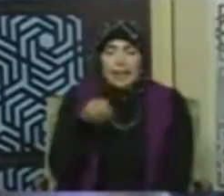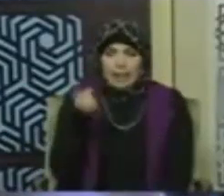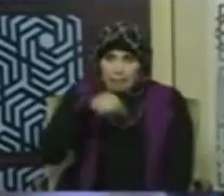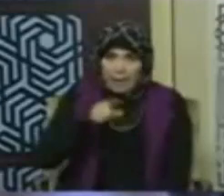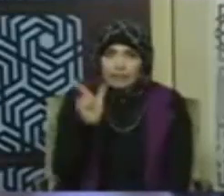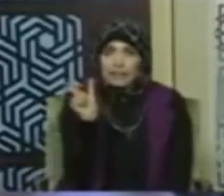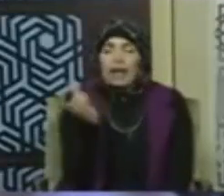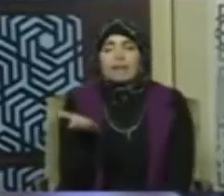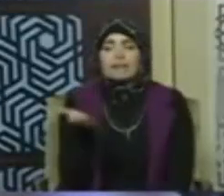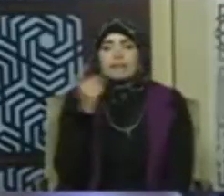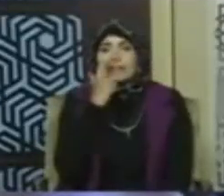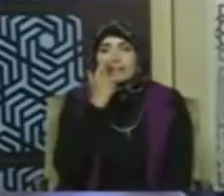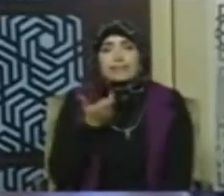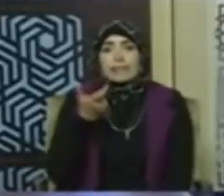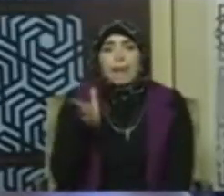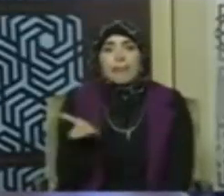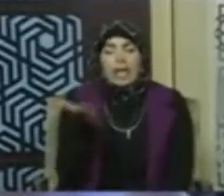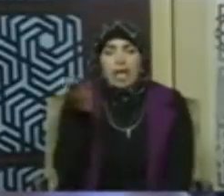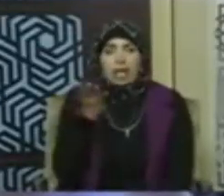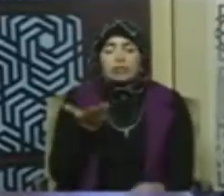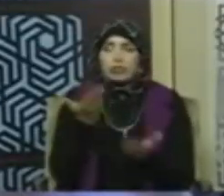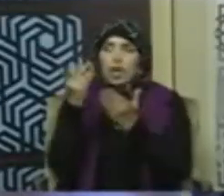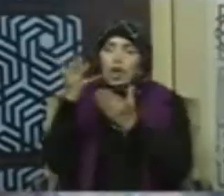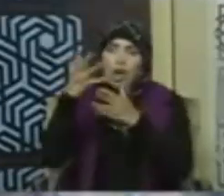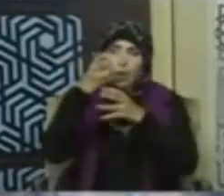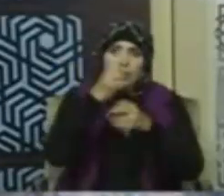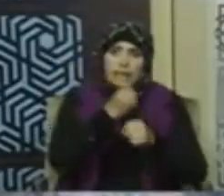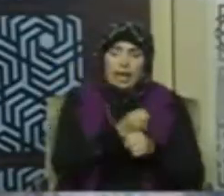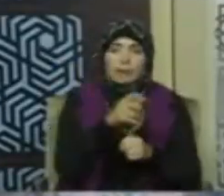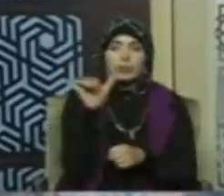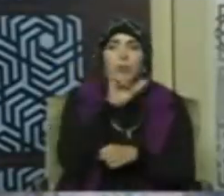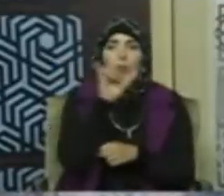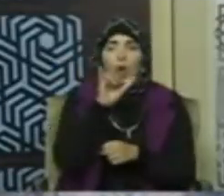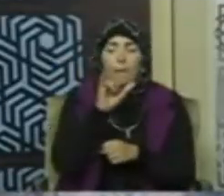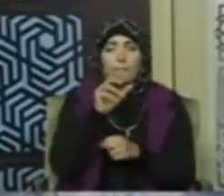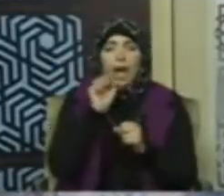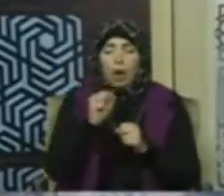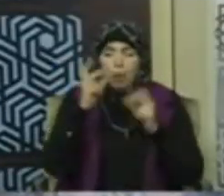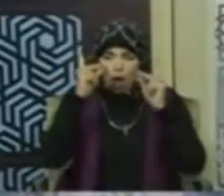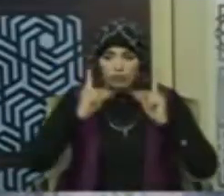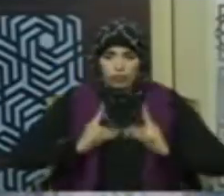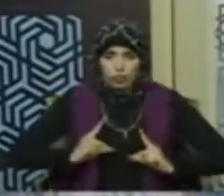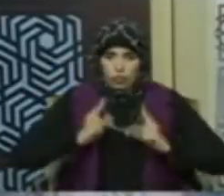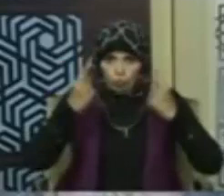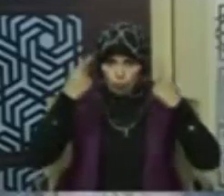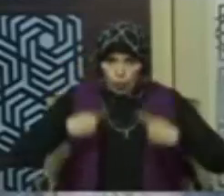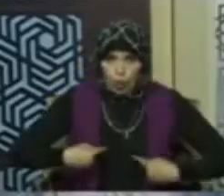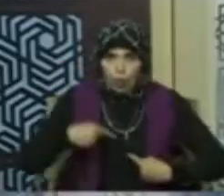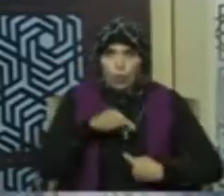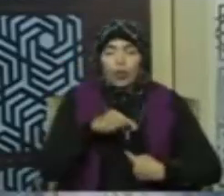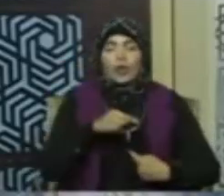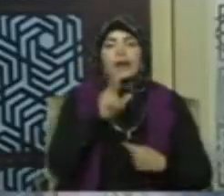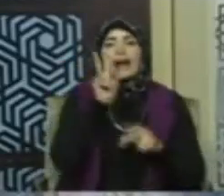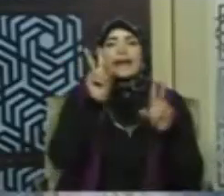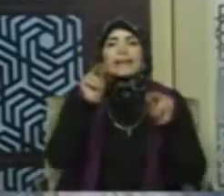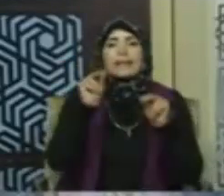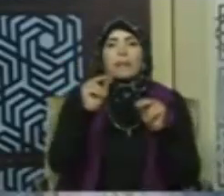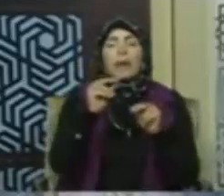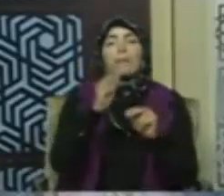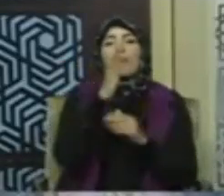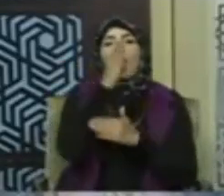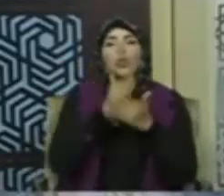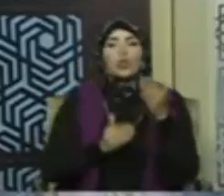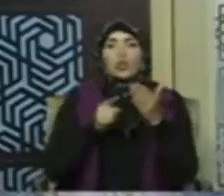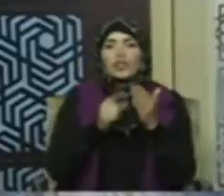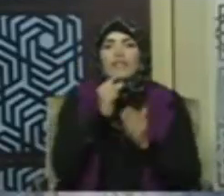صلى الله عليه وسلم لأهميتها جعل الطهور نصف الدين.